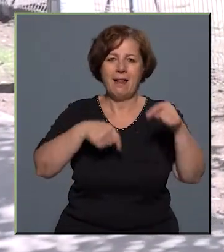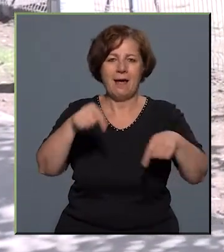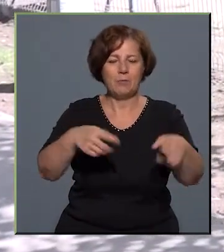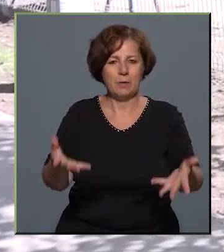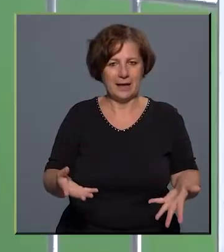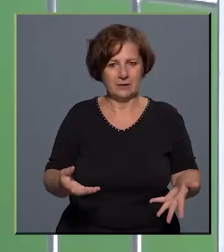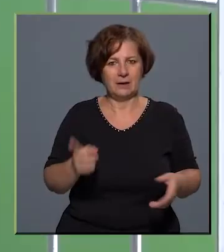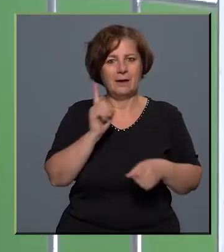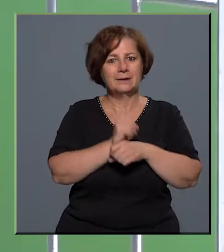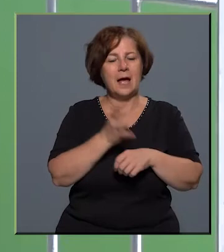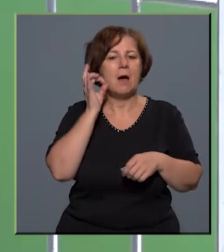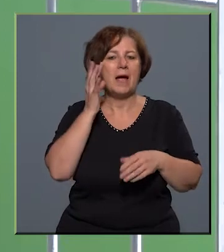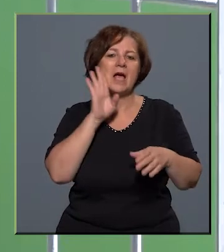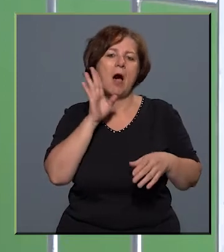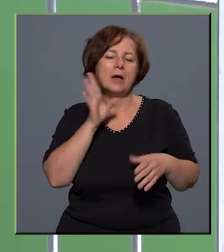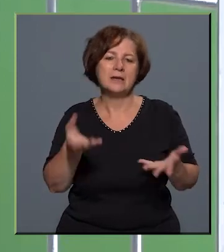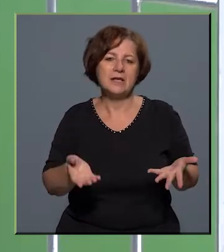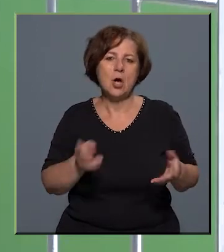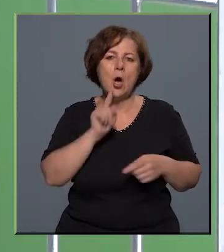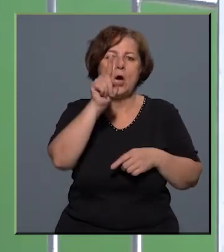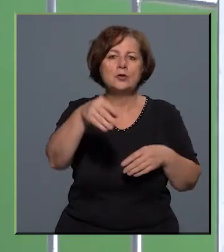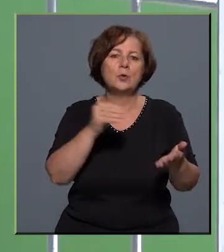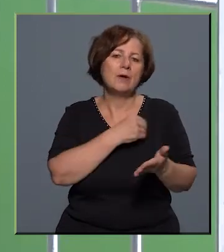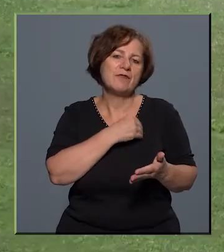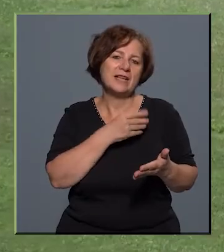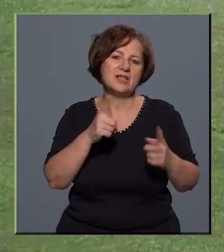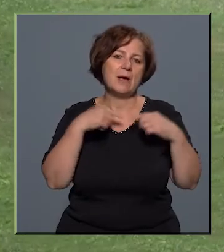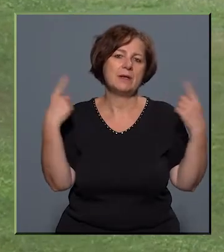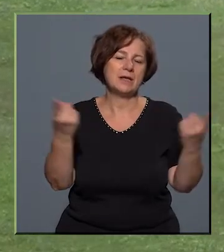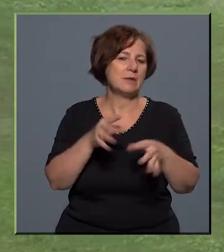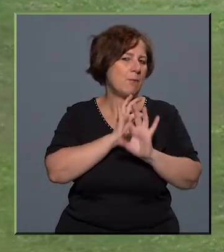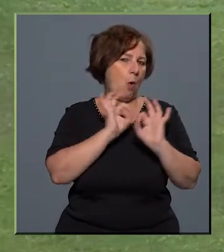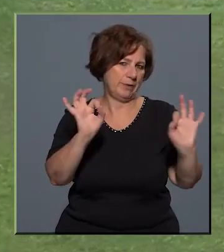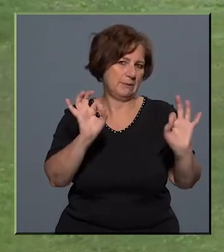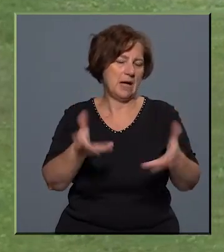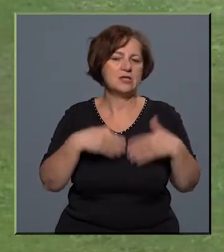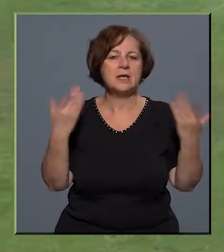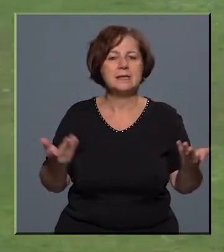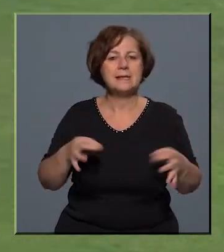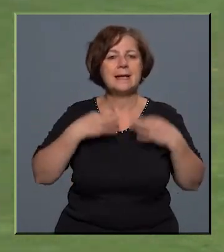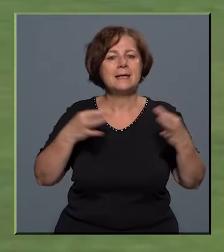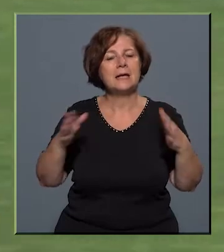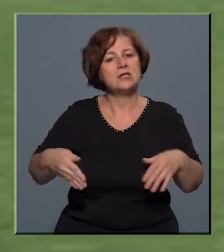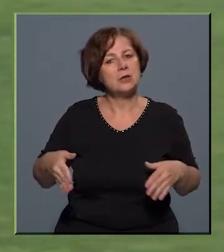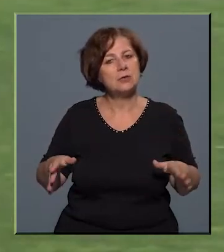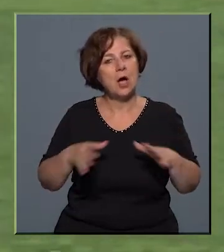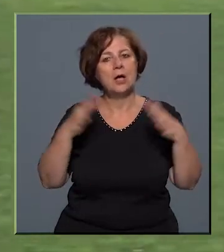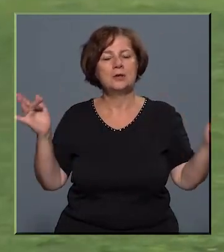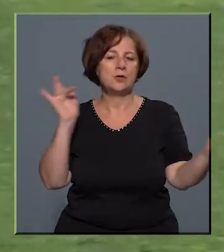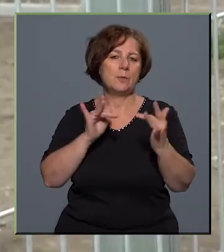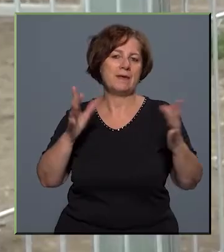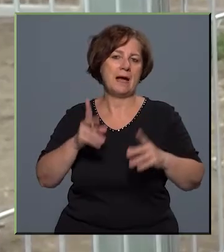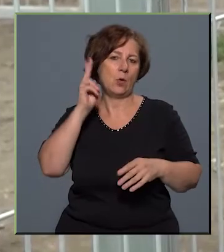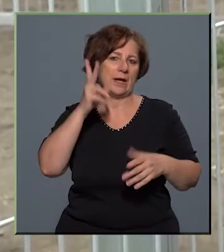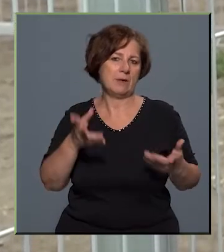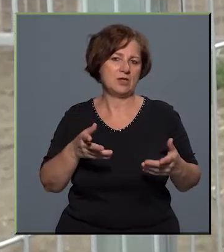négylábú barátainkra. Azonban Benke András szerint a túlfétés ebben a kérdéskörben sem optimális, hiszen egy egészséges kutya